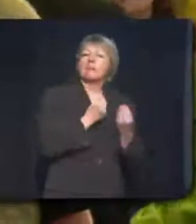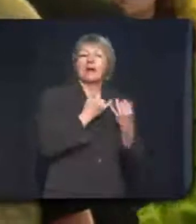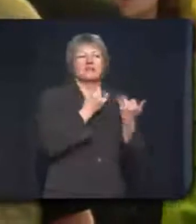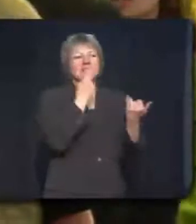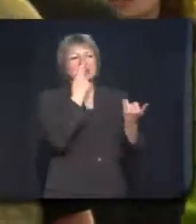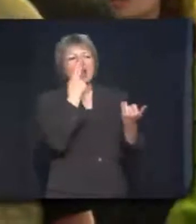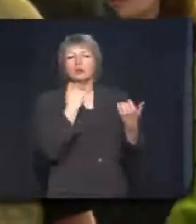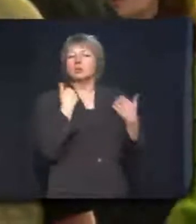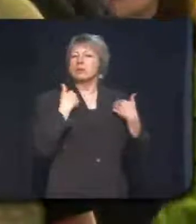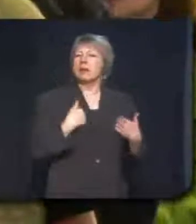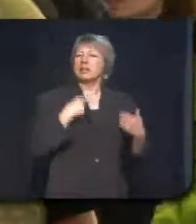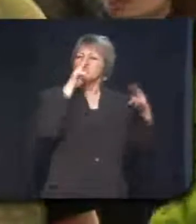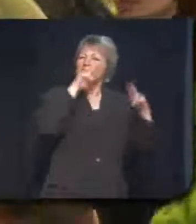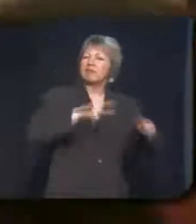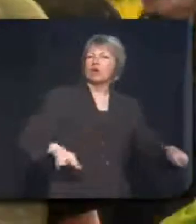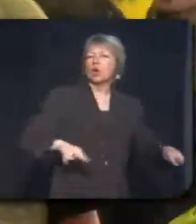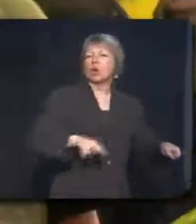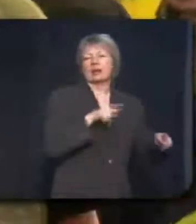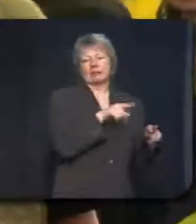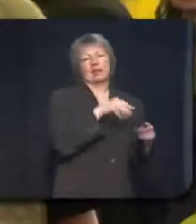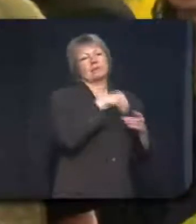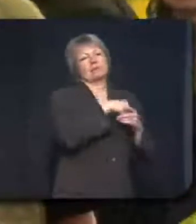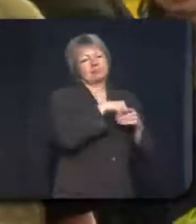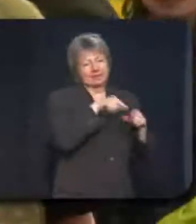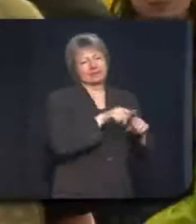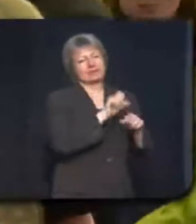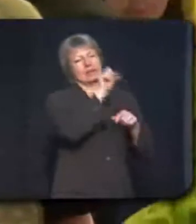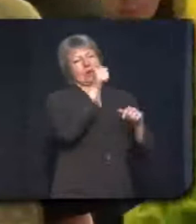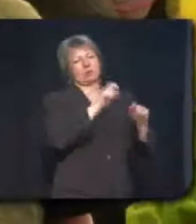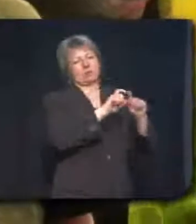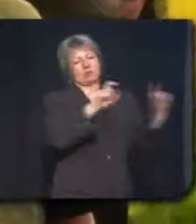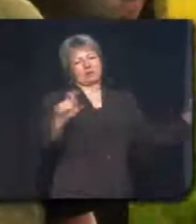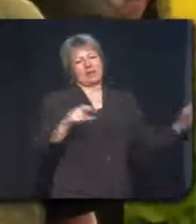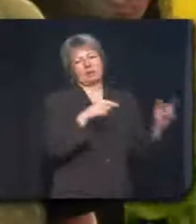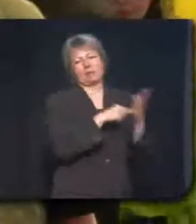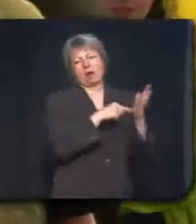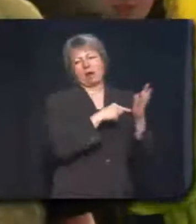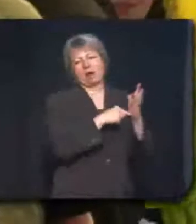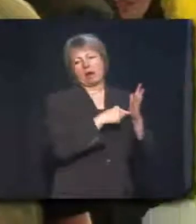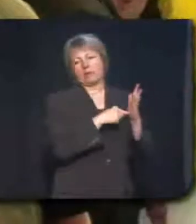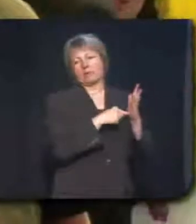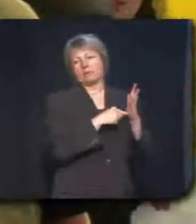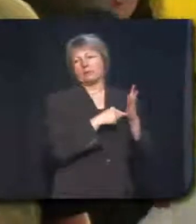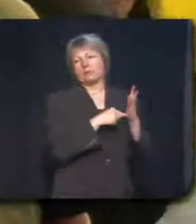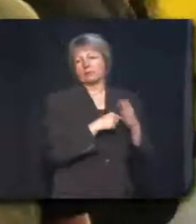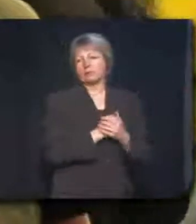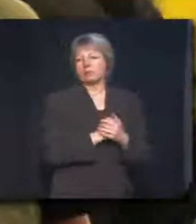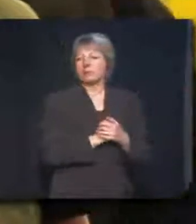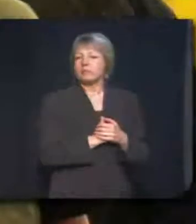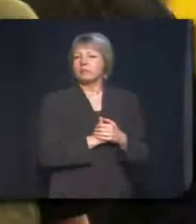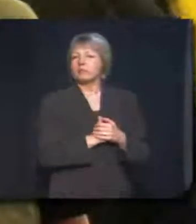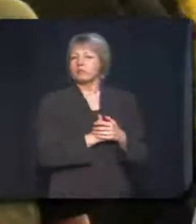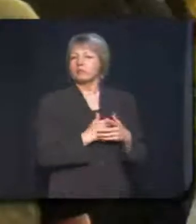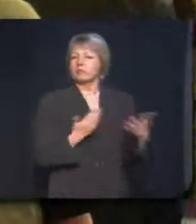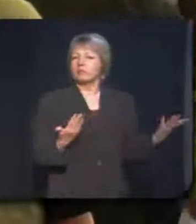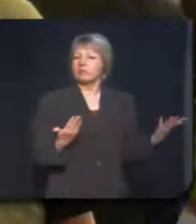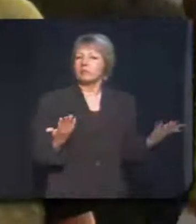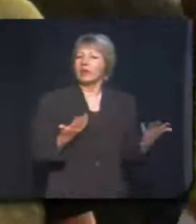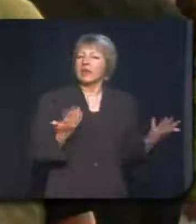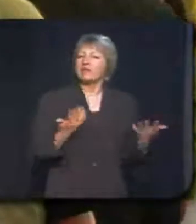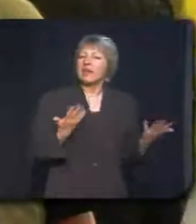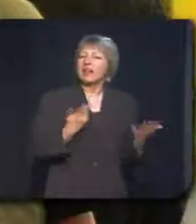ich glaube vielen ist die Problematik in ihrer in ihrer extremheit in ihrer krassheit nicht bewusst unter welchen Bedingungen